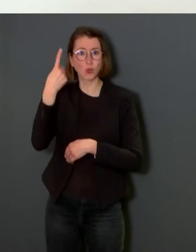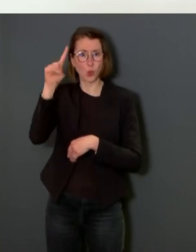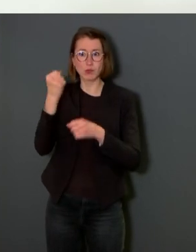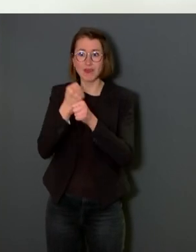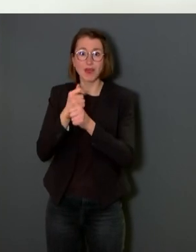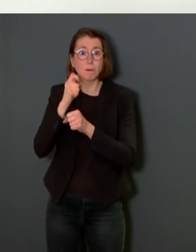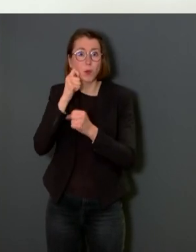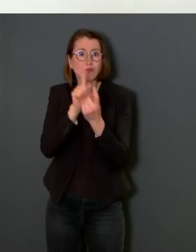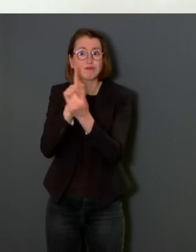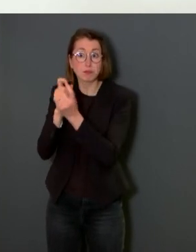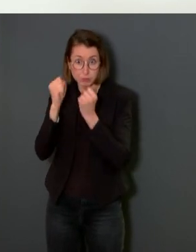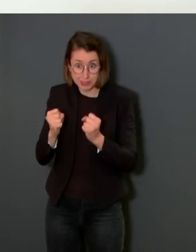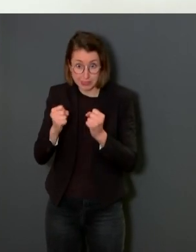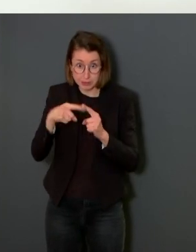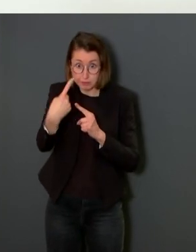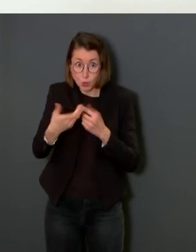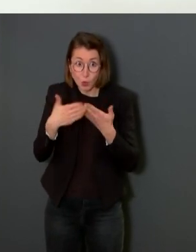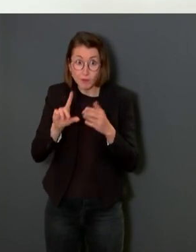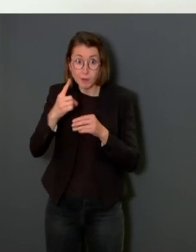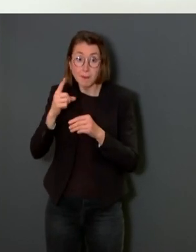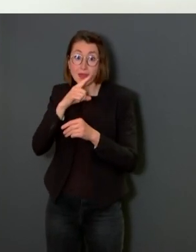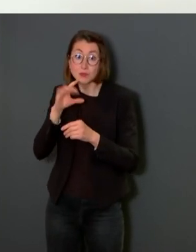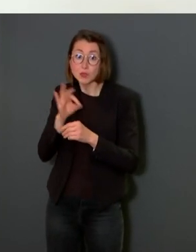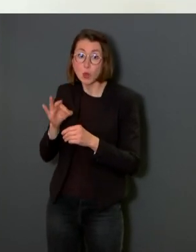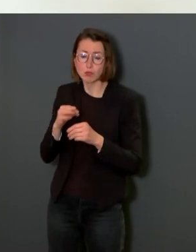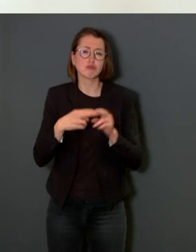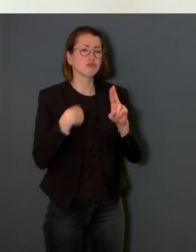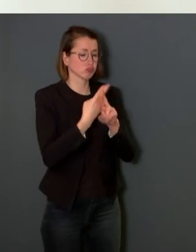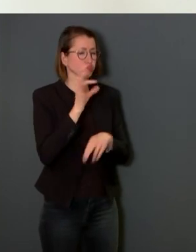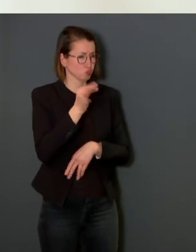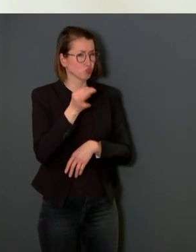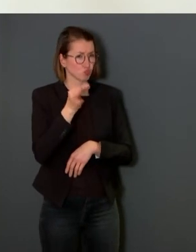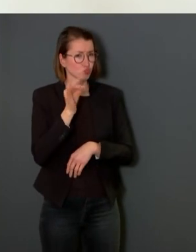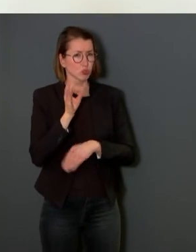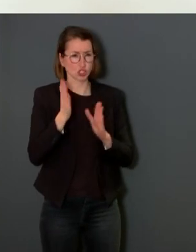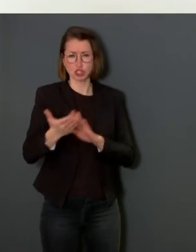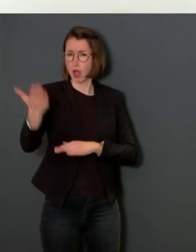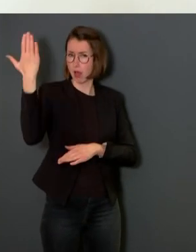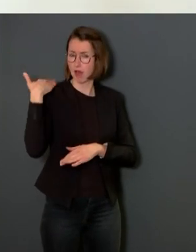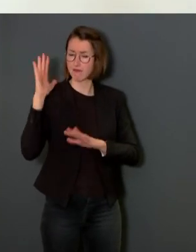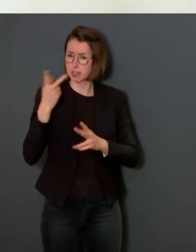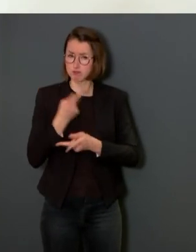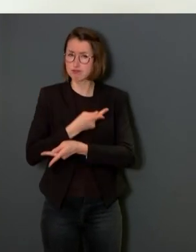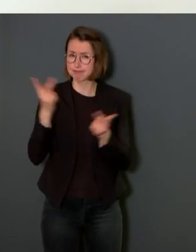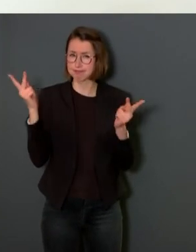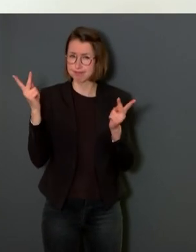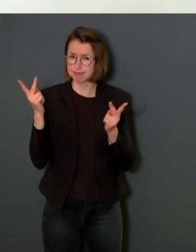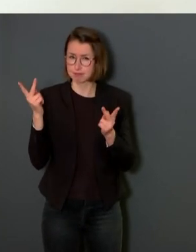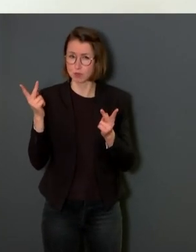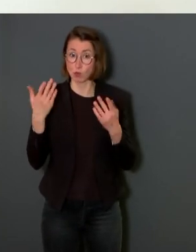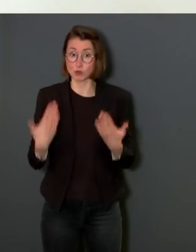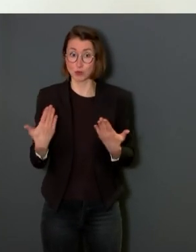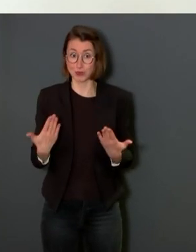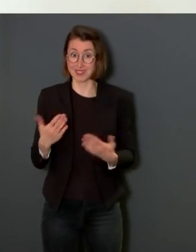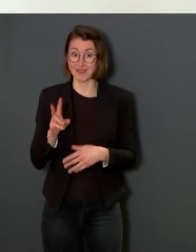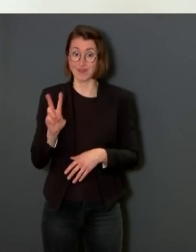fait. Parce que ça, c'était une décision qui était déjà prise. Et on est vendredi, et là, on parle